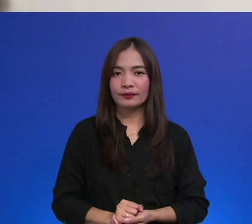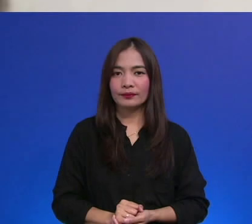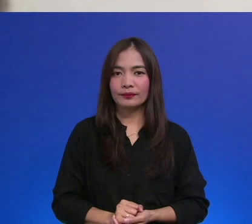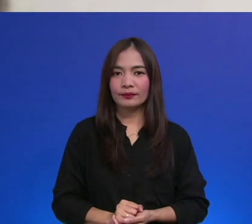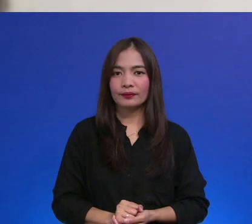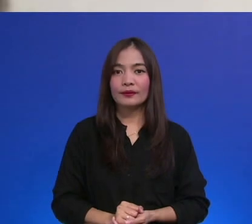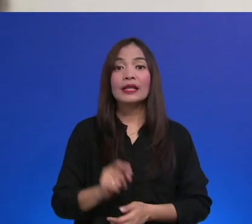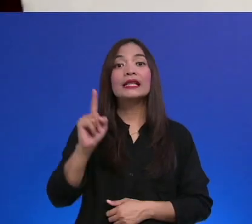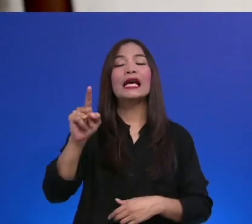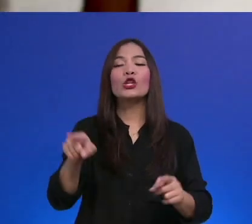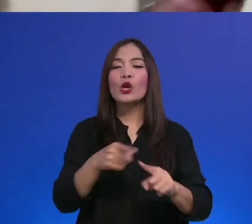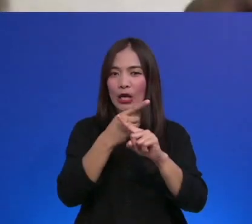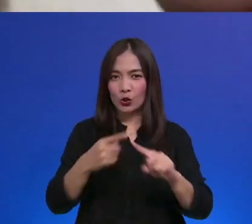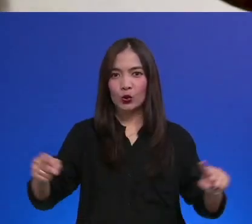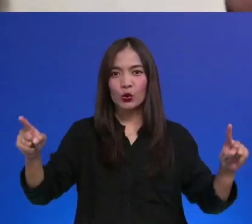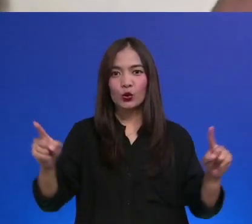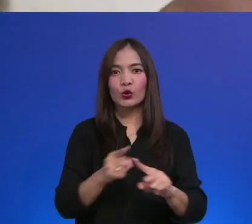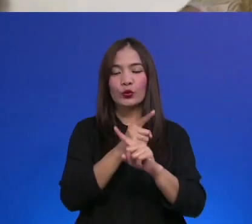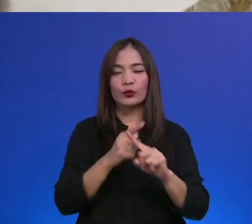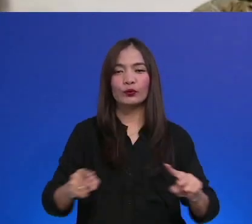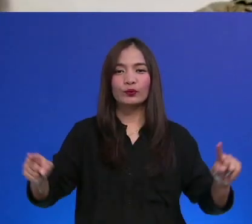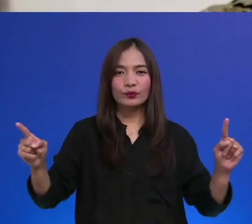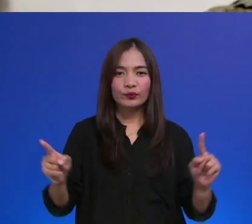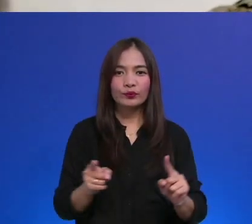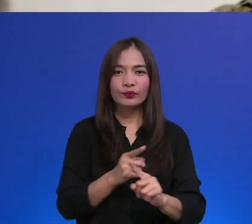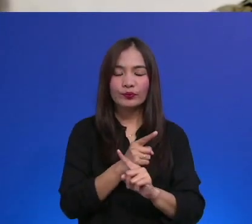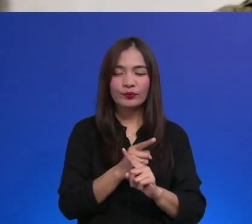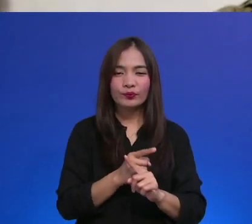ada satu lagu juga yang refrennya begini